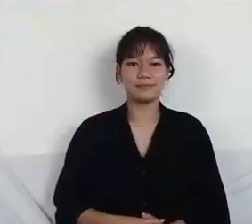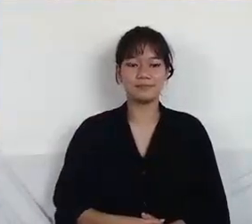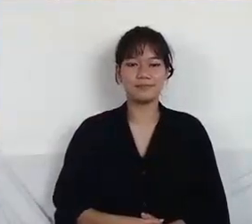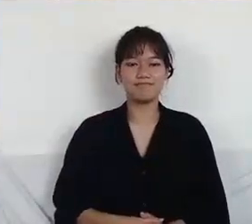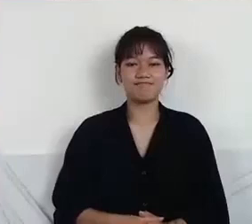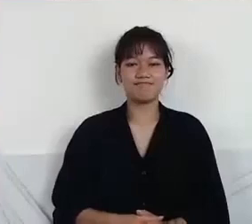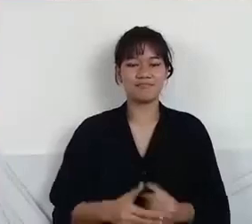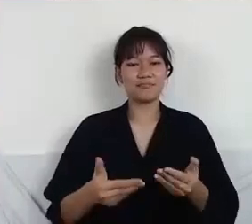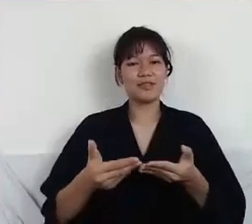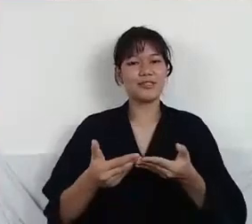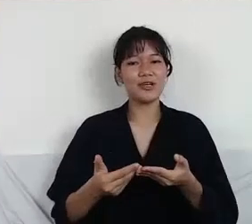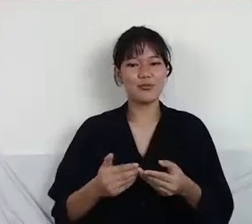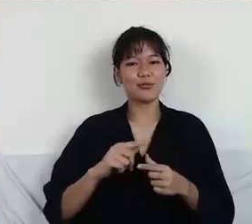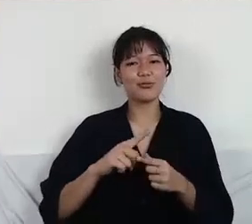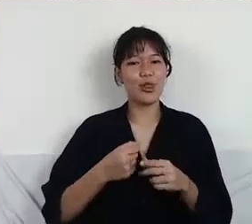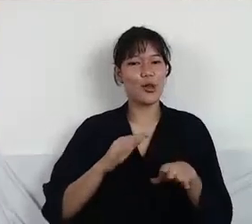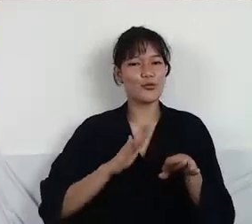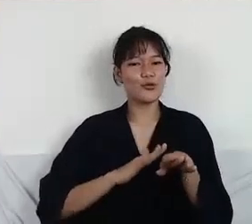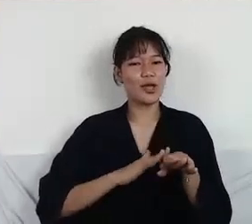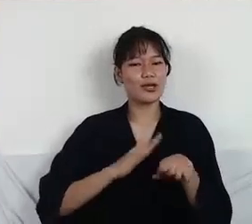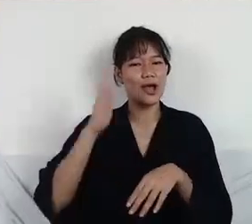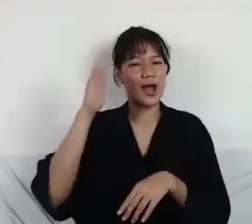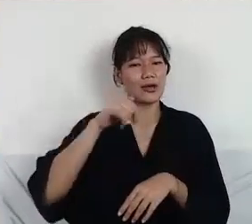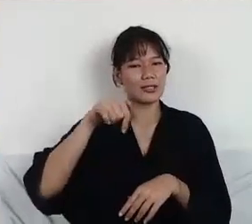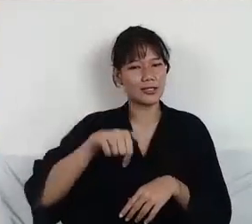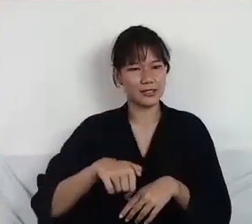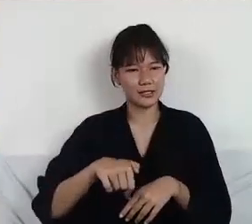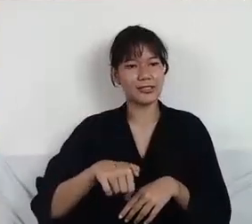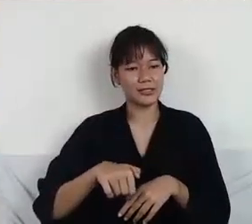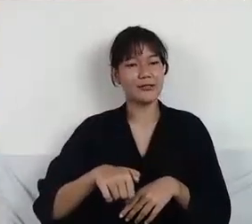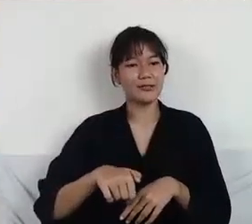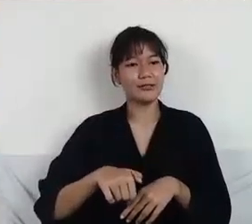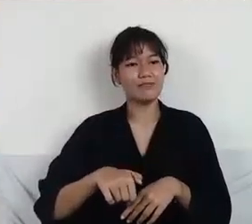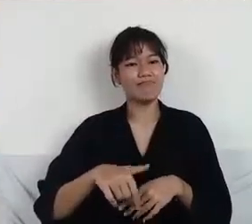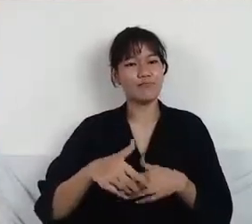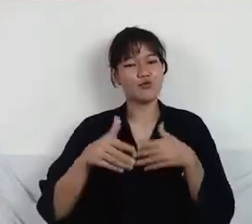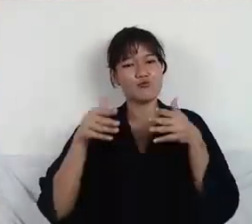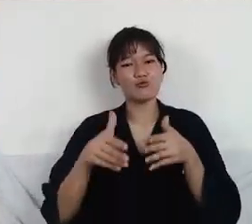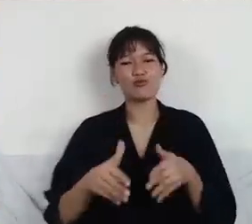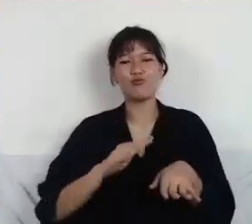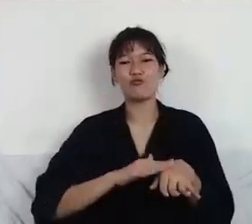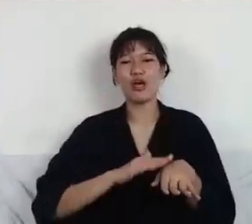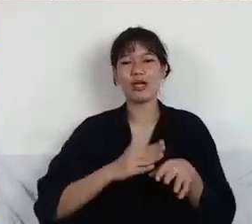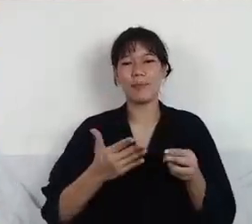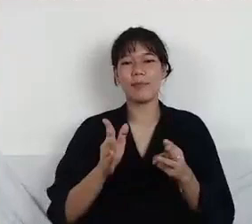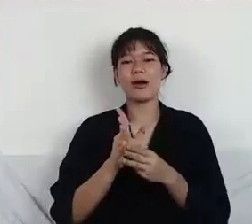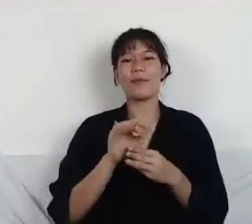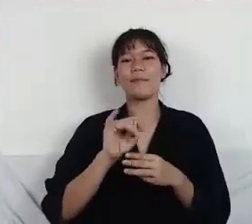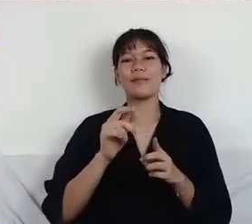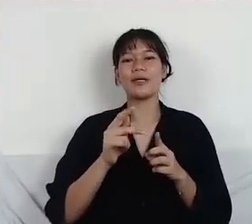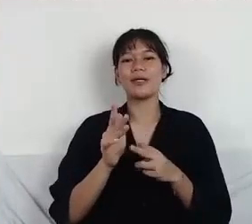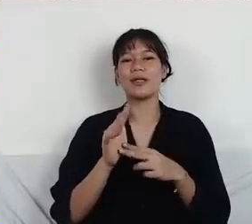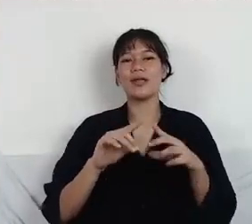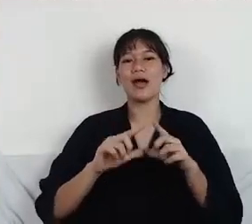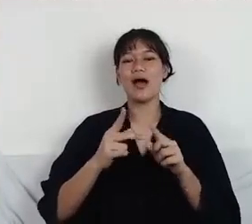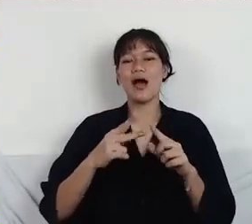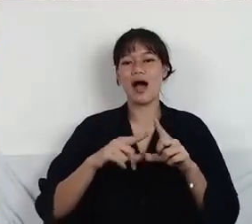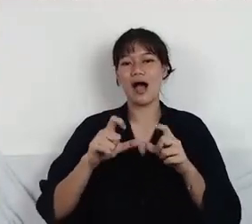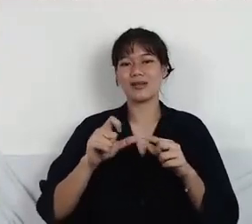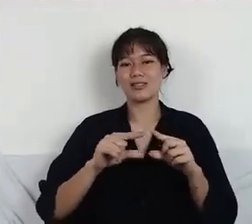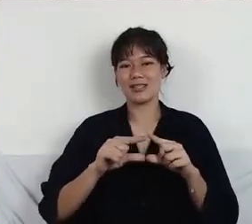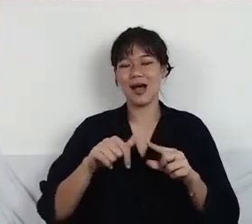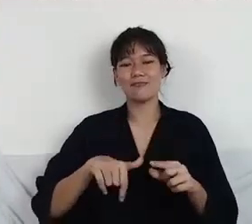Menyambut bulan budaya yang secara khusus hari ini kita mengangkat budaya Minahasa. Izinkan saya juga boleh menyapa